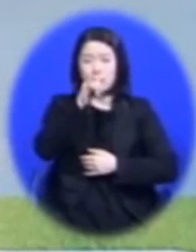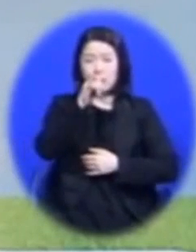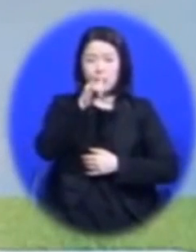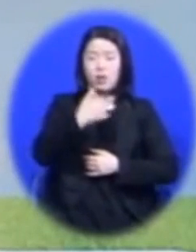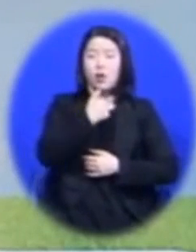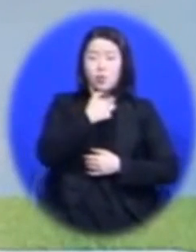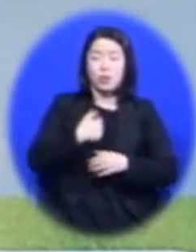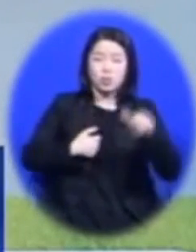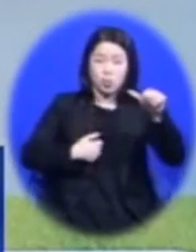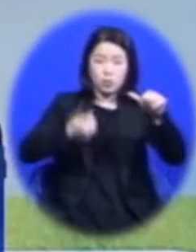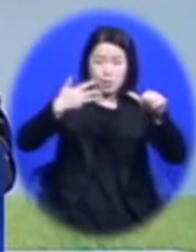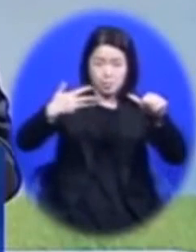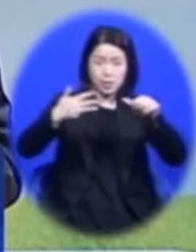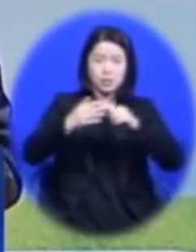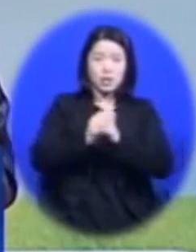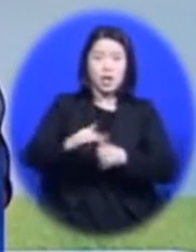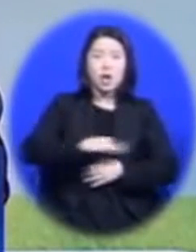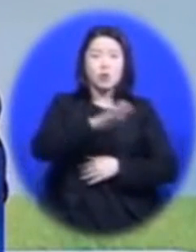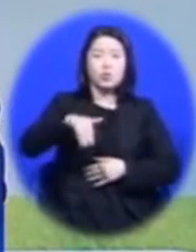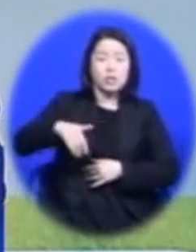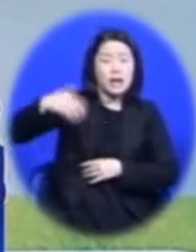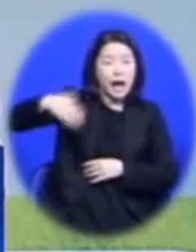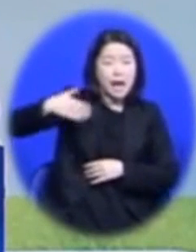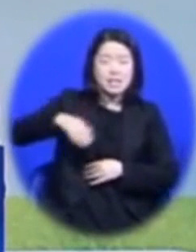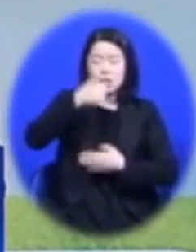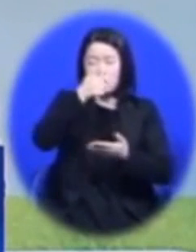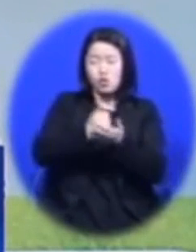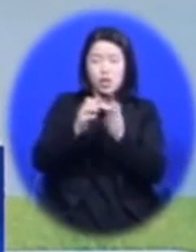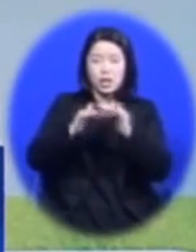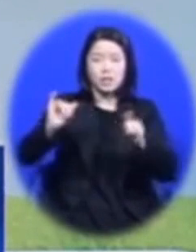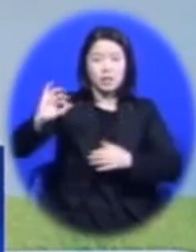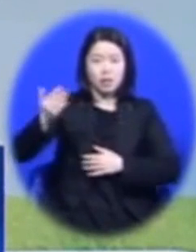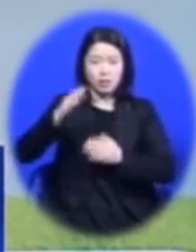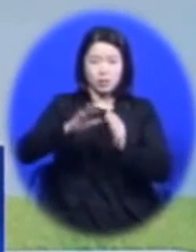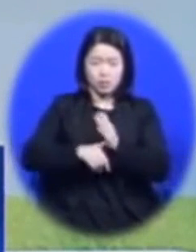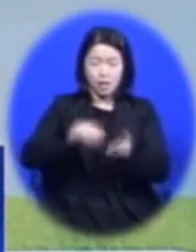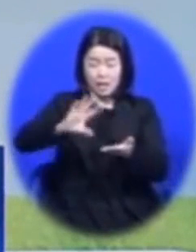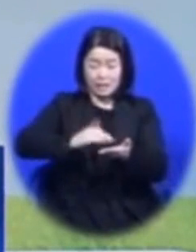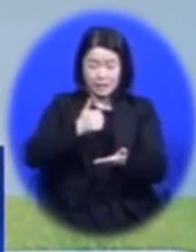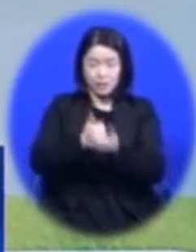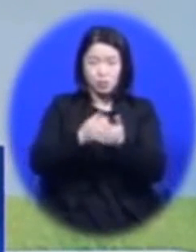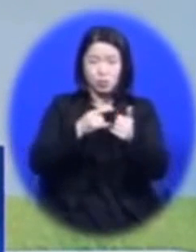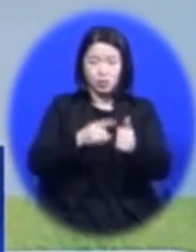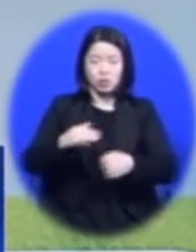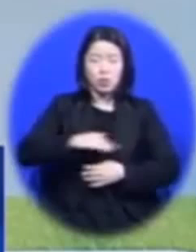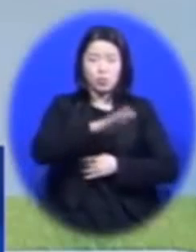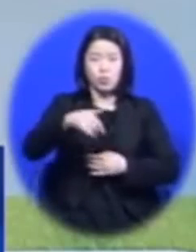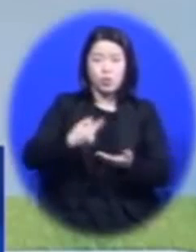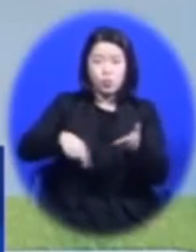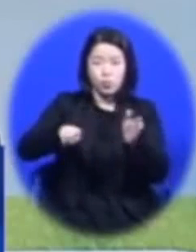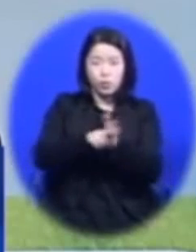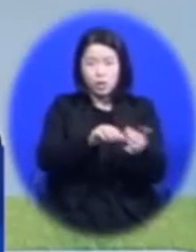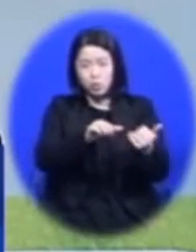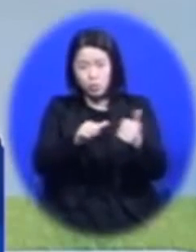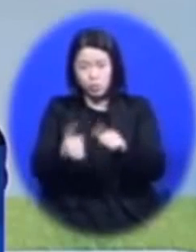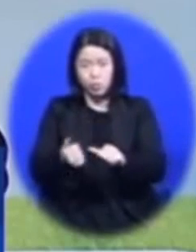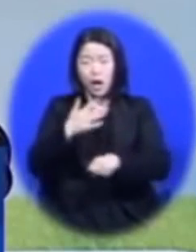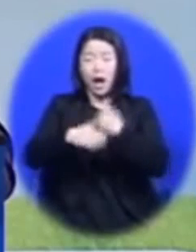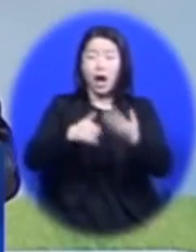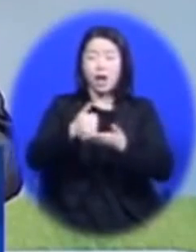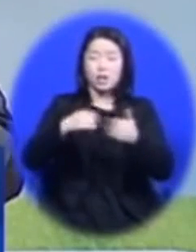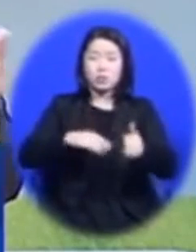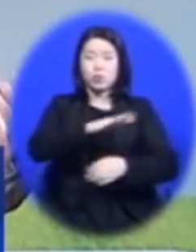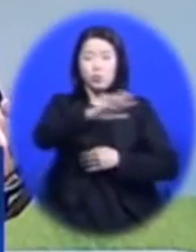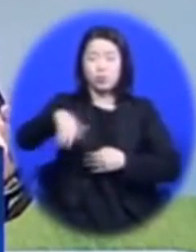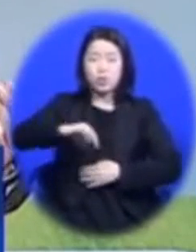5장 8절에 우리가 아직 죄인 되었을 때 그리스도께서 우리를 위하여 죽으심으로 하나님께서 우리에게